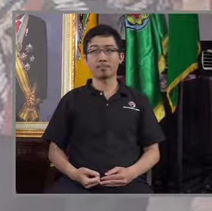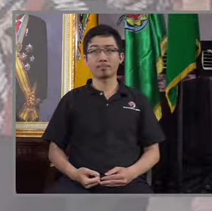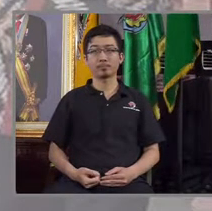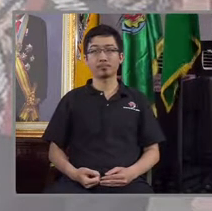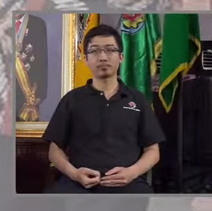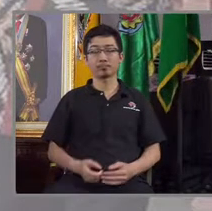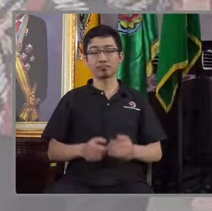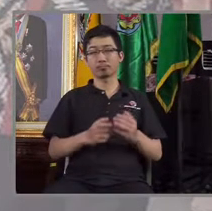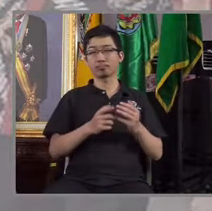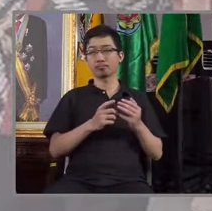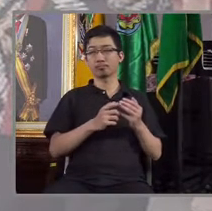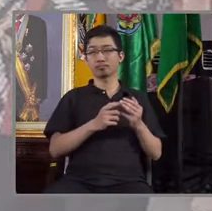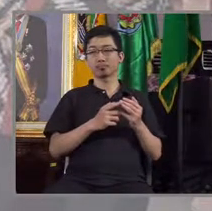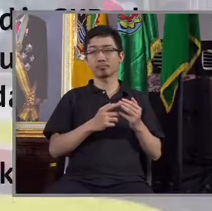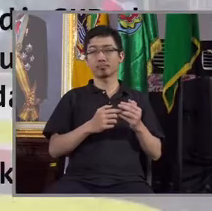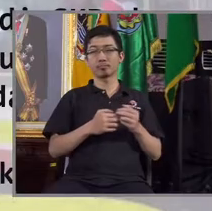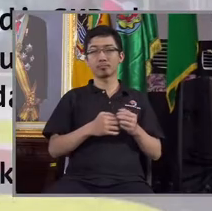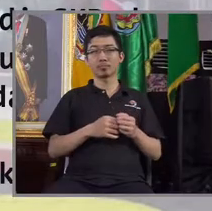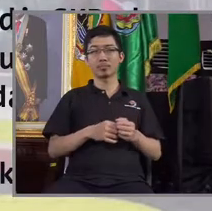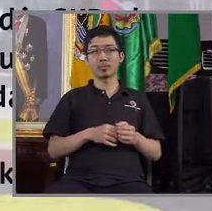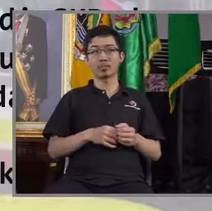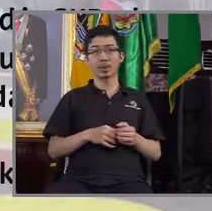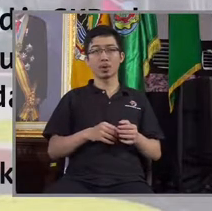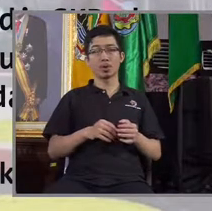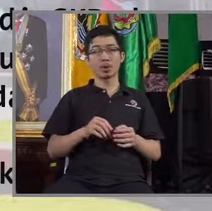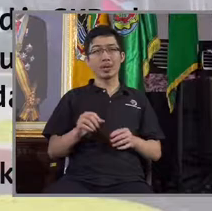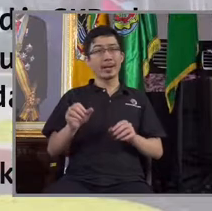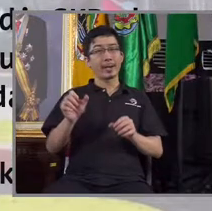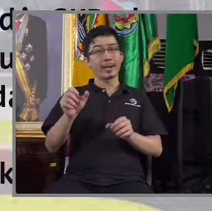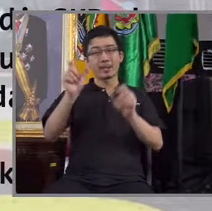Kemudian selanjutnya di dalam peningkatan kualitas sumber daya manusia,